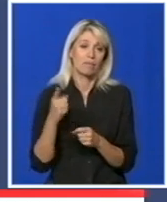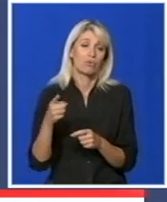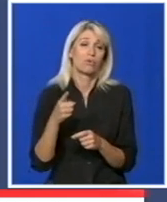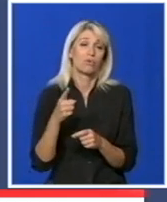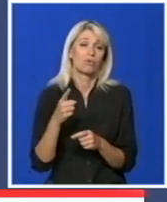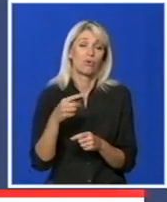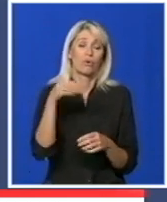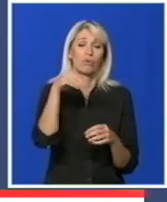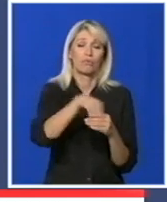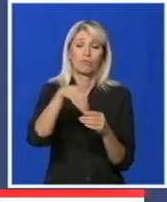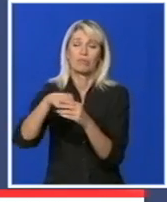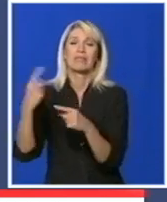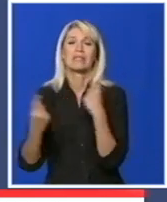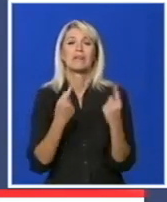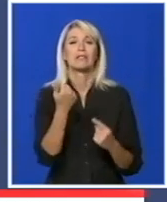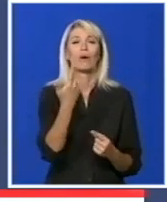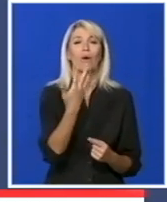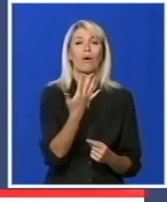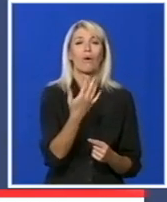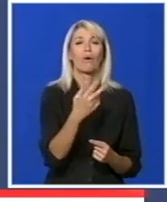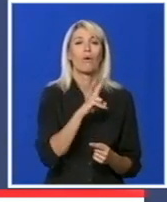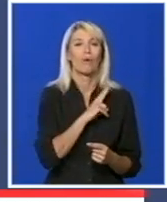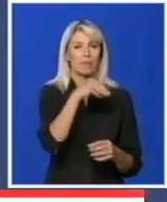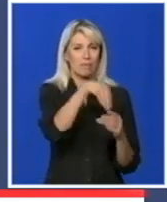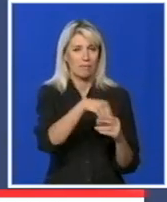obolelih, zavisi od njihovih kapaciteta, zavisi od